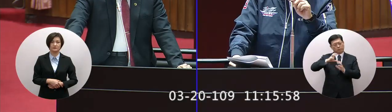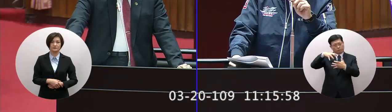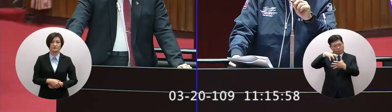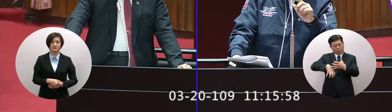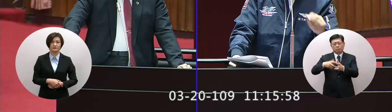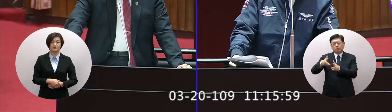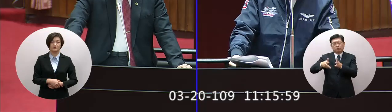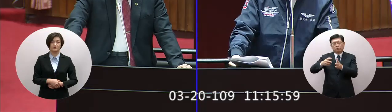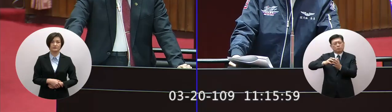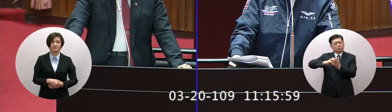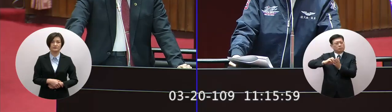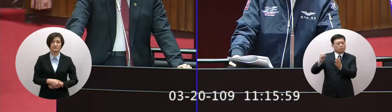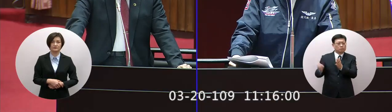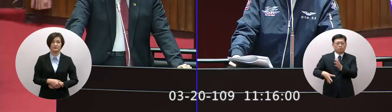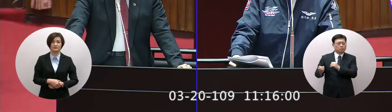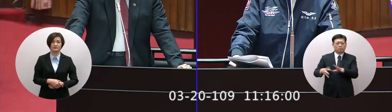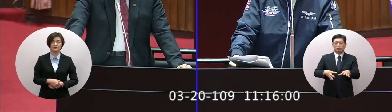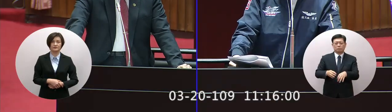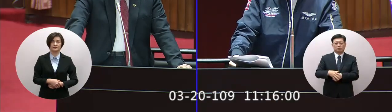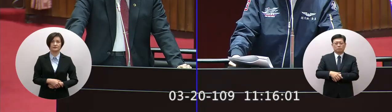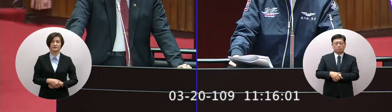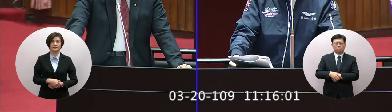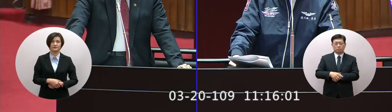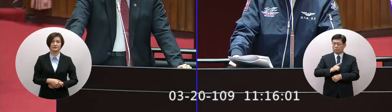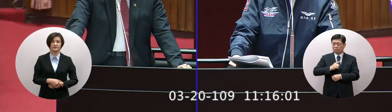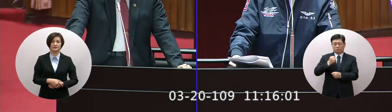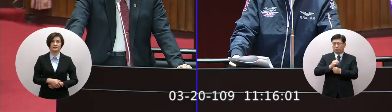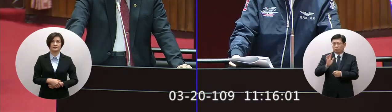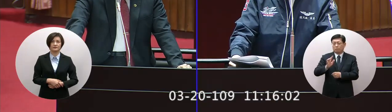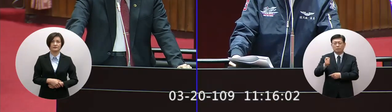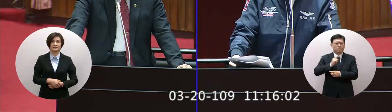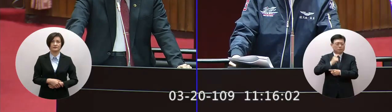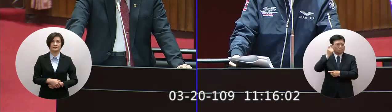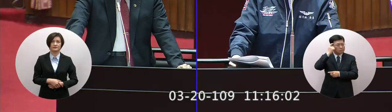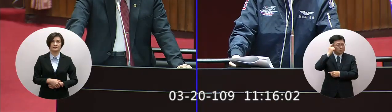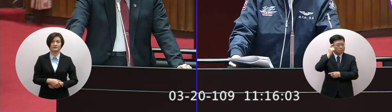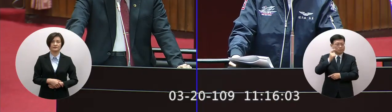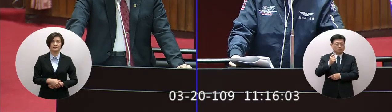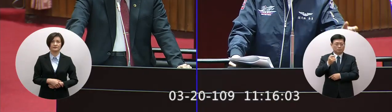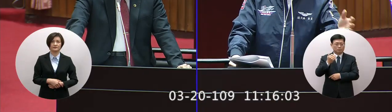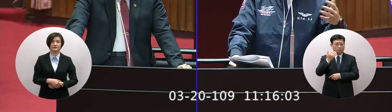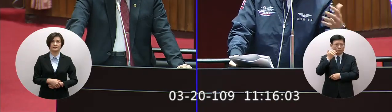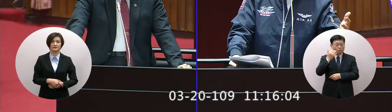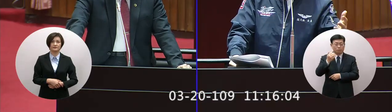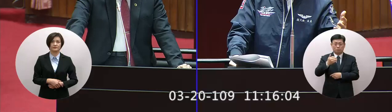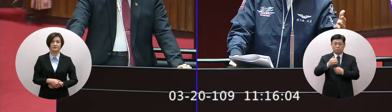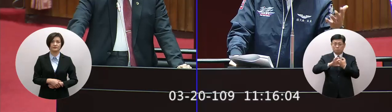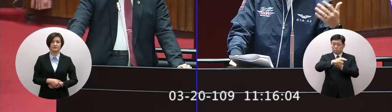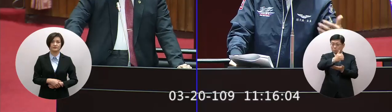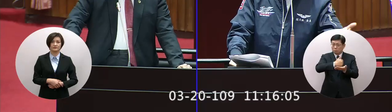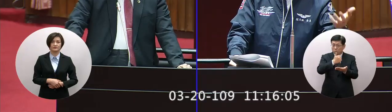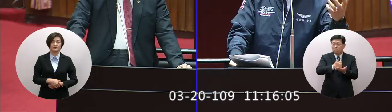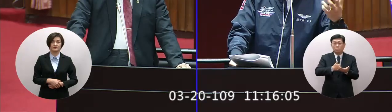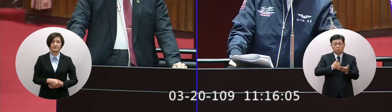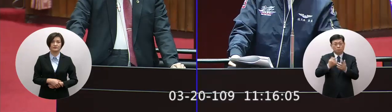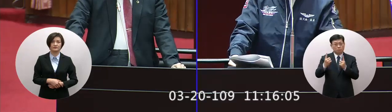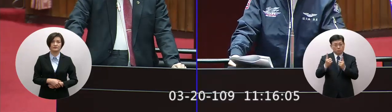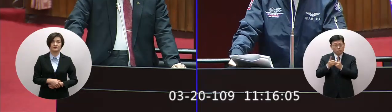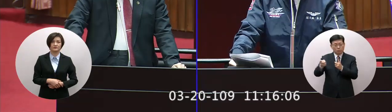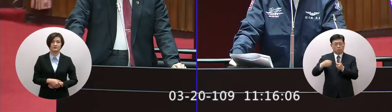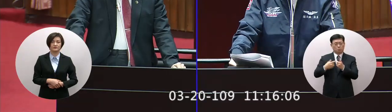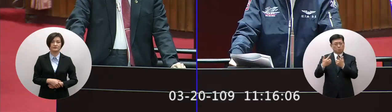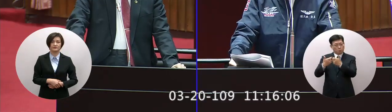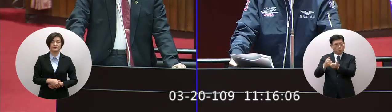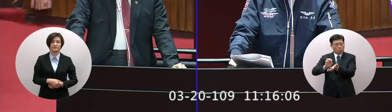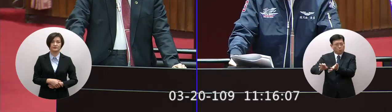包括产业了哈，他们要放弃他们的这个国产车了，因为他们会认为说，其实啊这个进口车其实某种程度就可以满